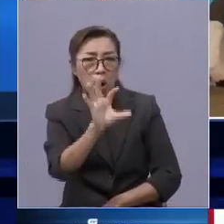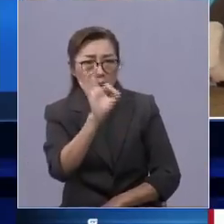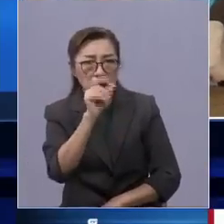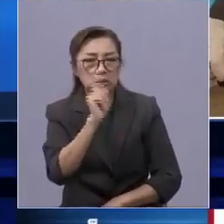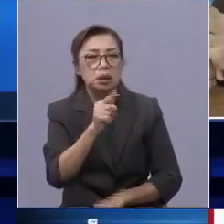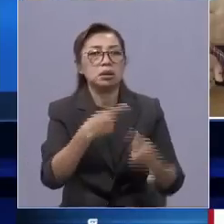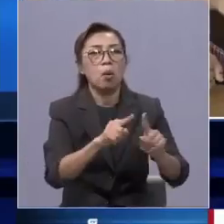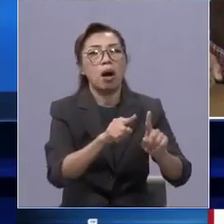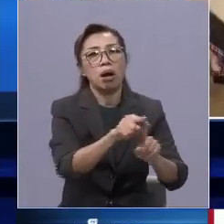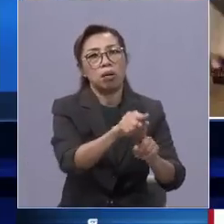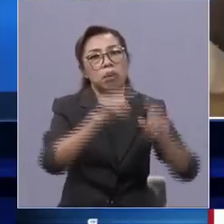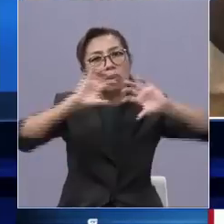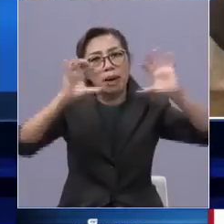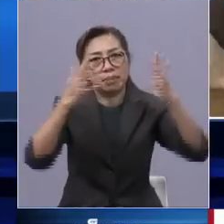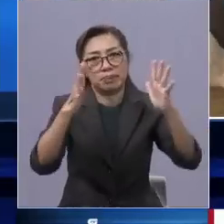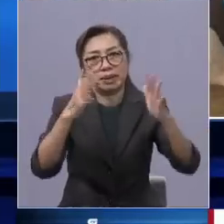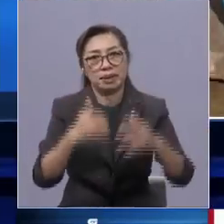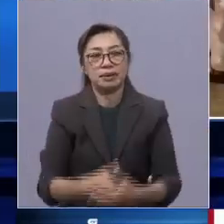ามาทำงานครับ